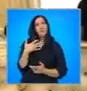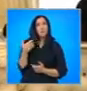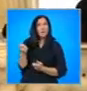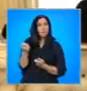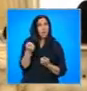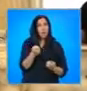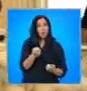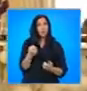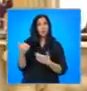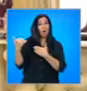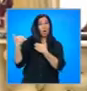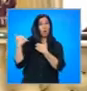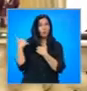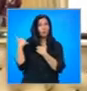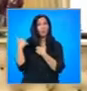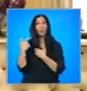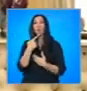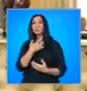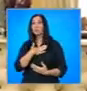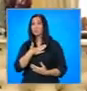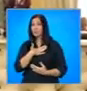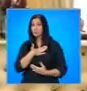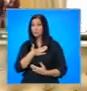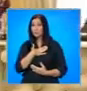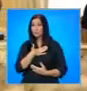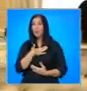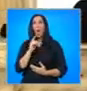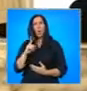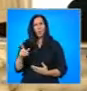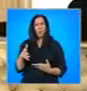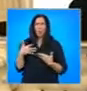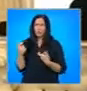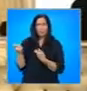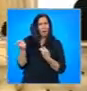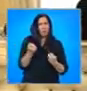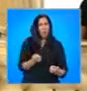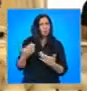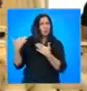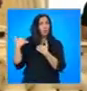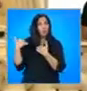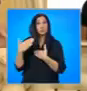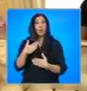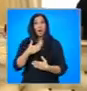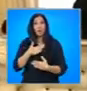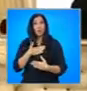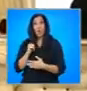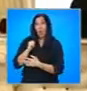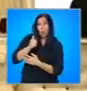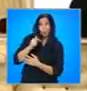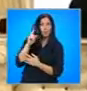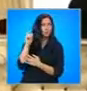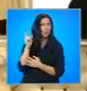носят отговорност за себе си, които искат да носят отговорност за своя утрешен